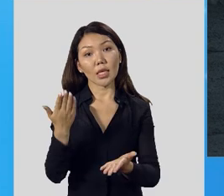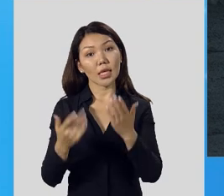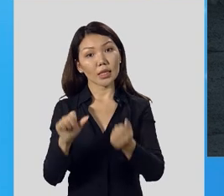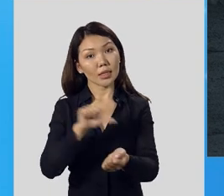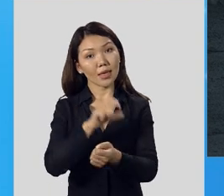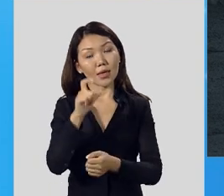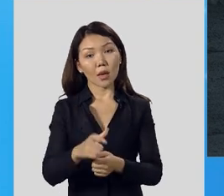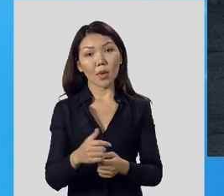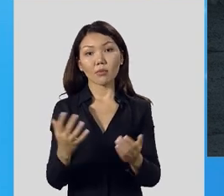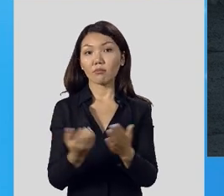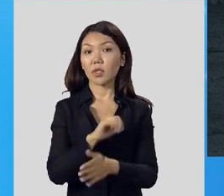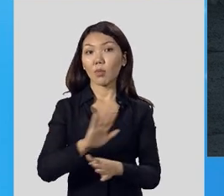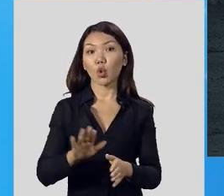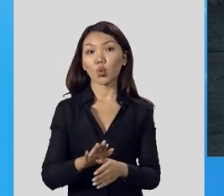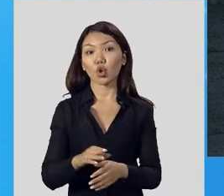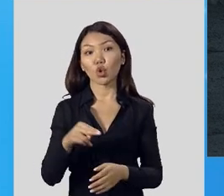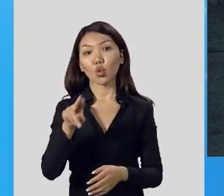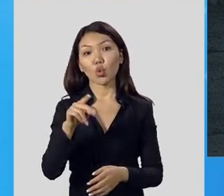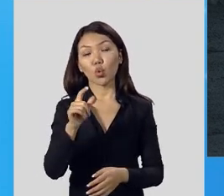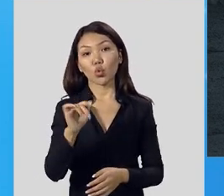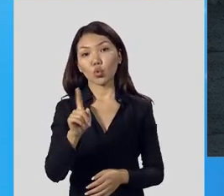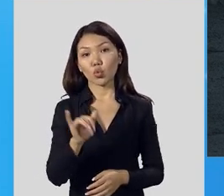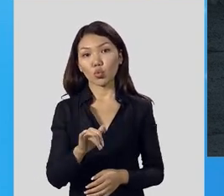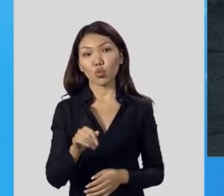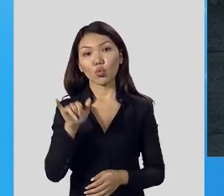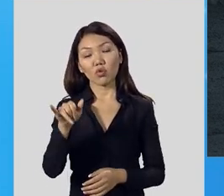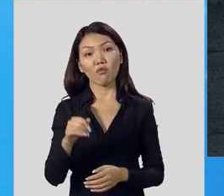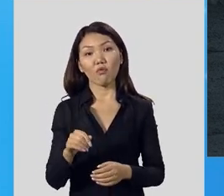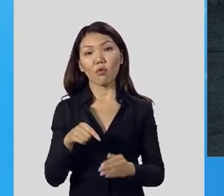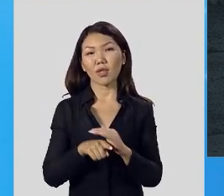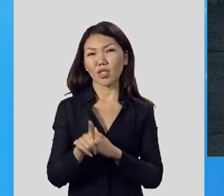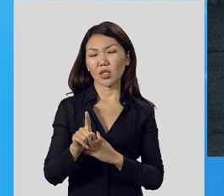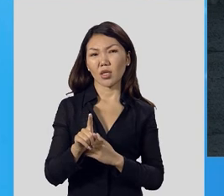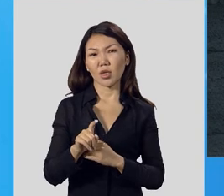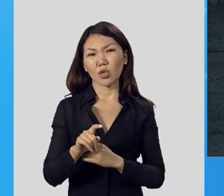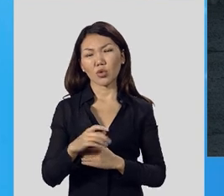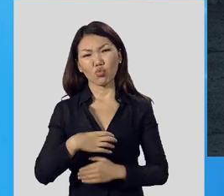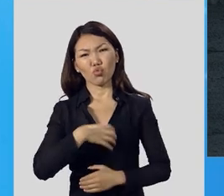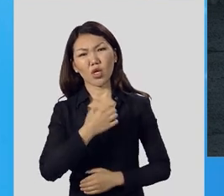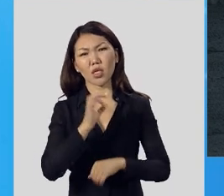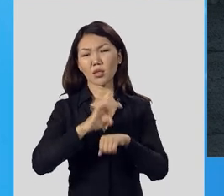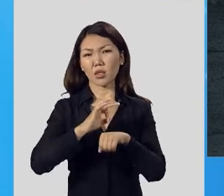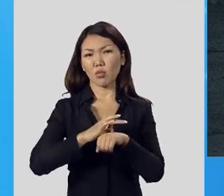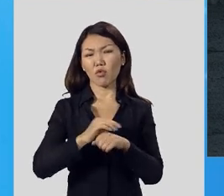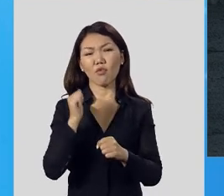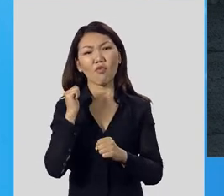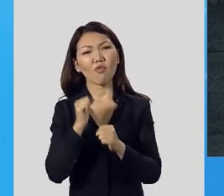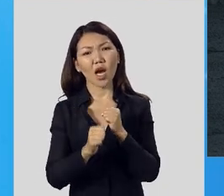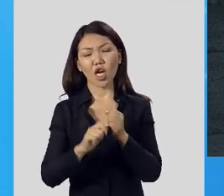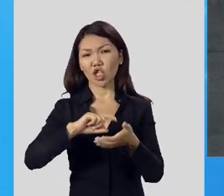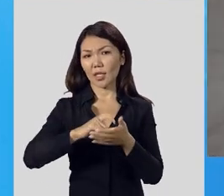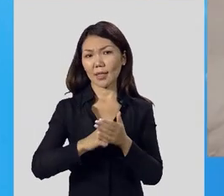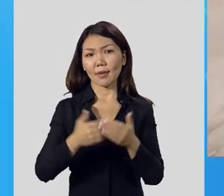примет очередную дозу, у него начинается ломка, ужасные боли буквально в каждой клетке